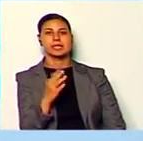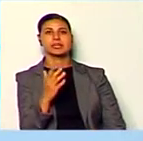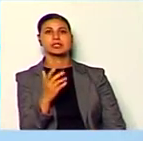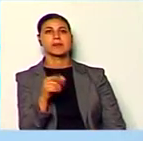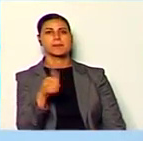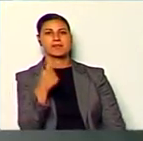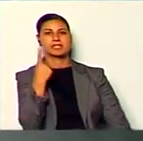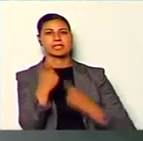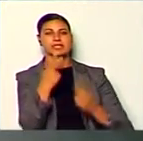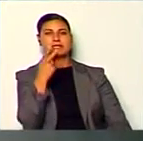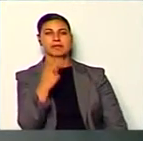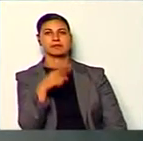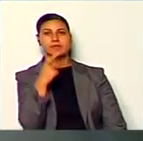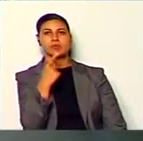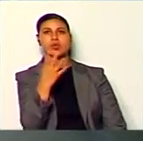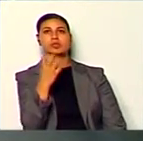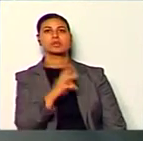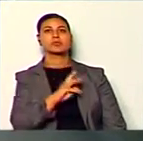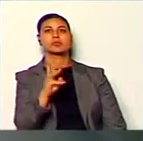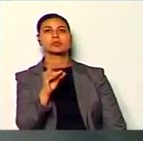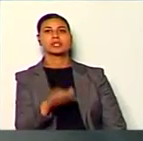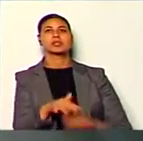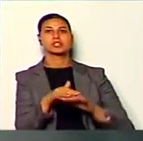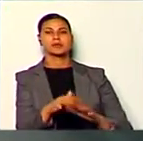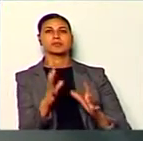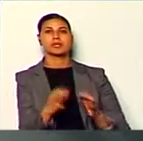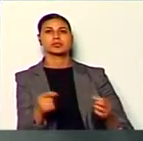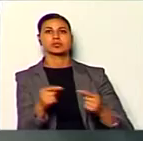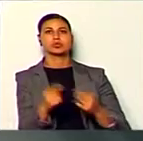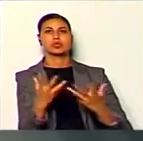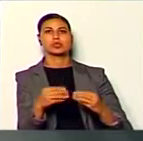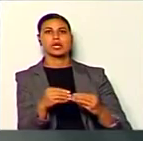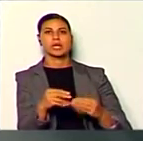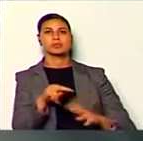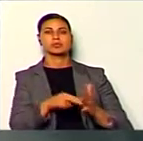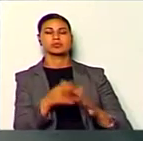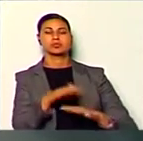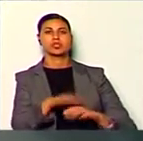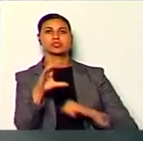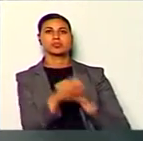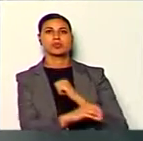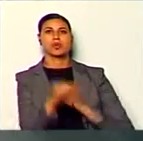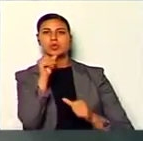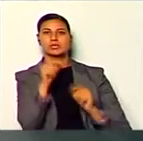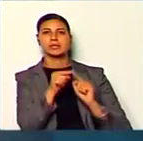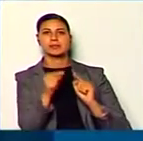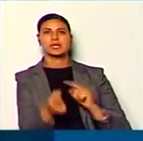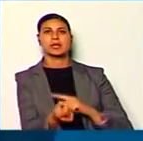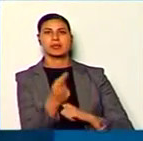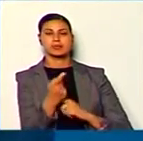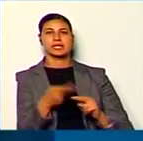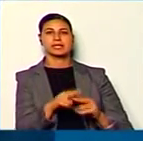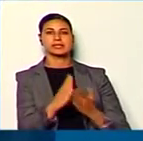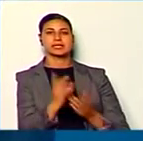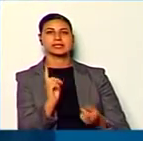Ό,τι και στατιστικά ούτω κατ' 4 μιλιόνι λάρι σεουίδα κονκρέτου λιότζαχε πις πιούζετσι πόλο τσλέπις ρτουλίδαν γαμόμ την άρι. Ες